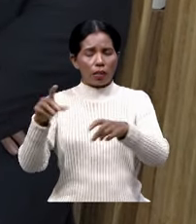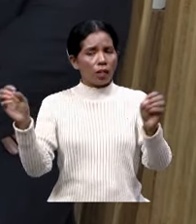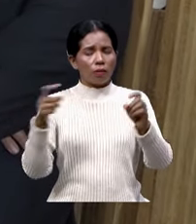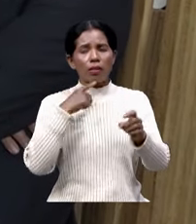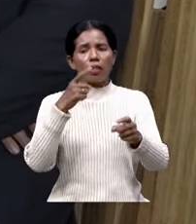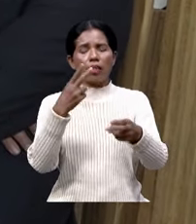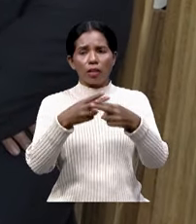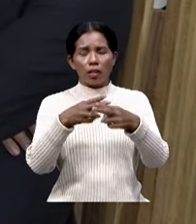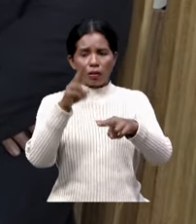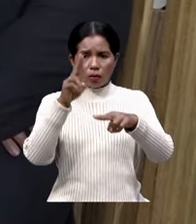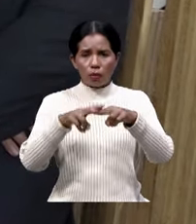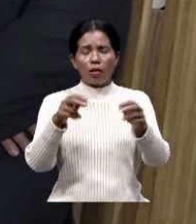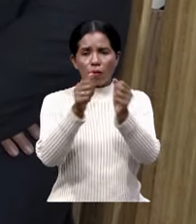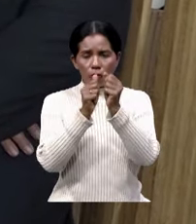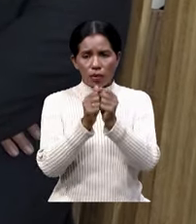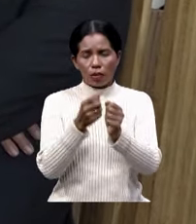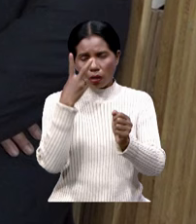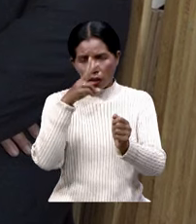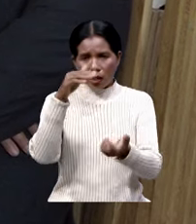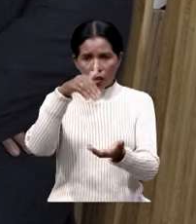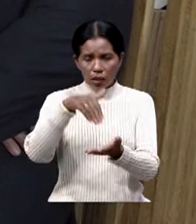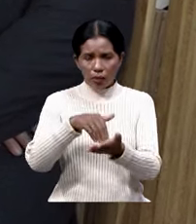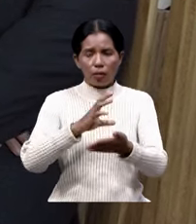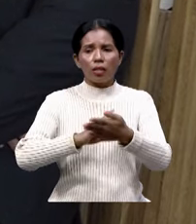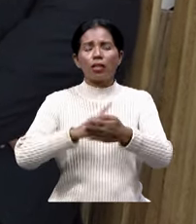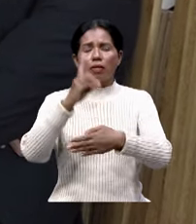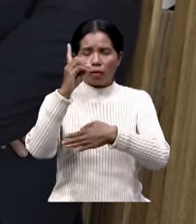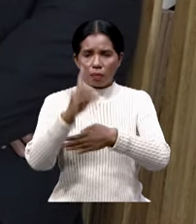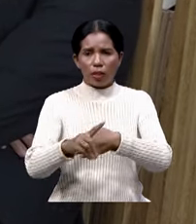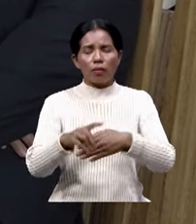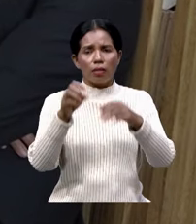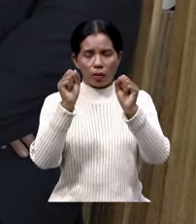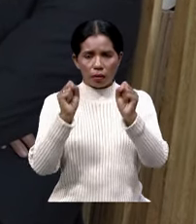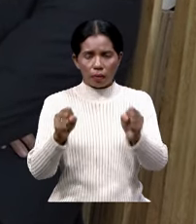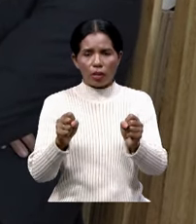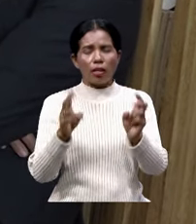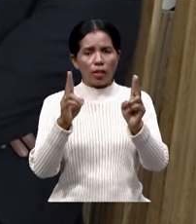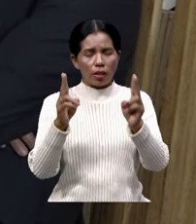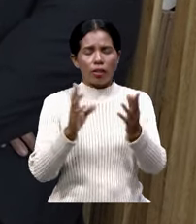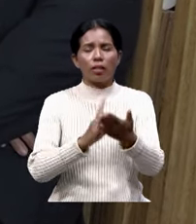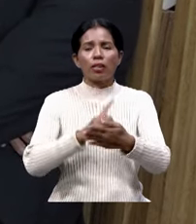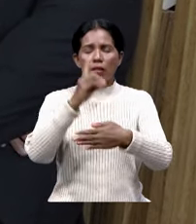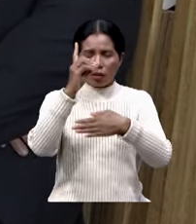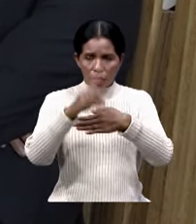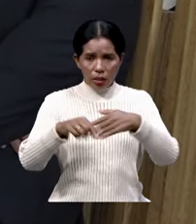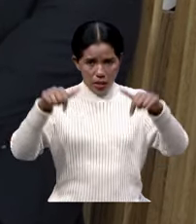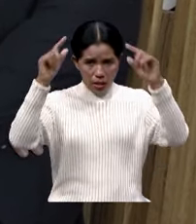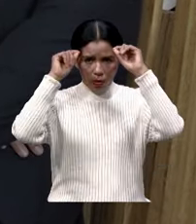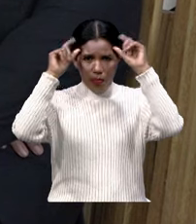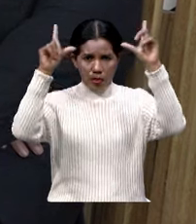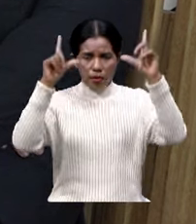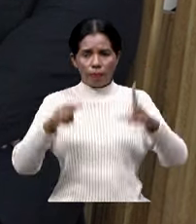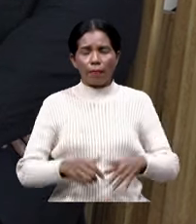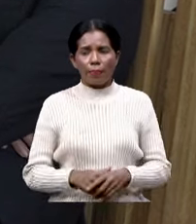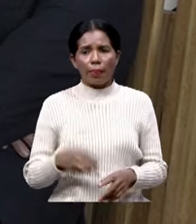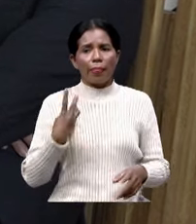teminaran atu tura mutu ko di halo reflexão ba desenvolvimento atu nune bele acelera desenvolvimento e a Timor-Leste.